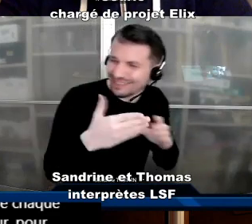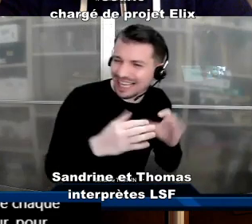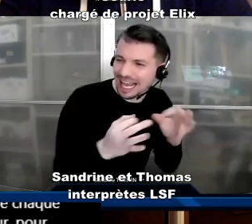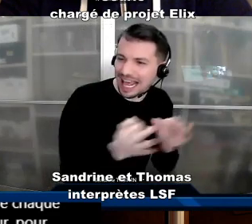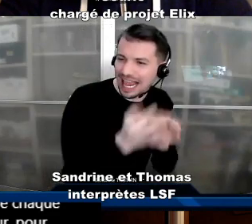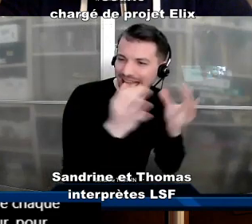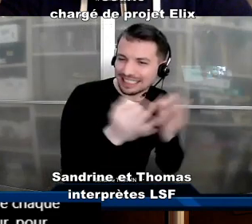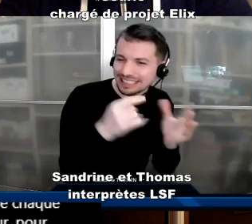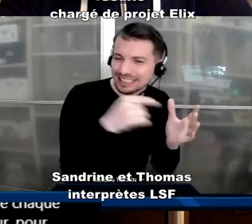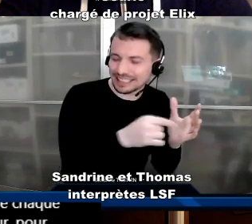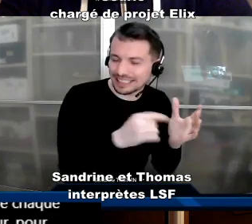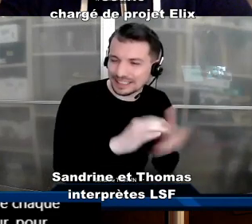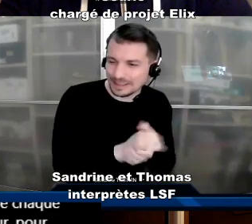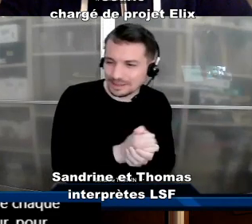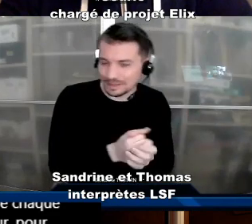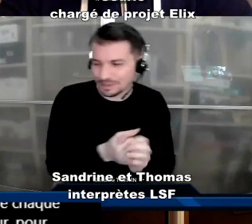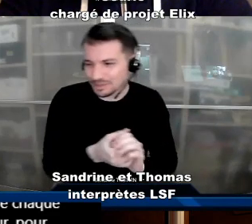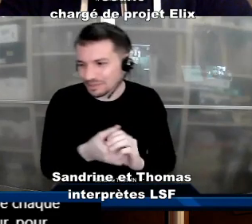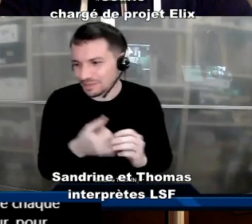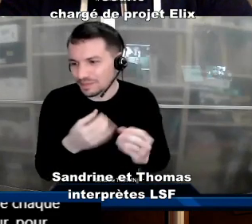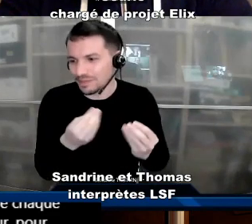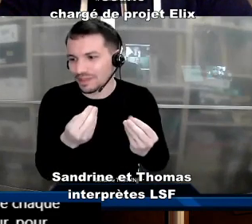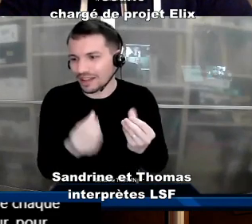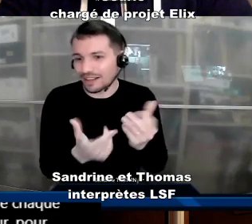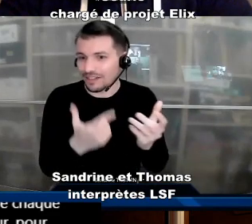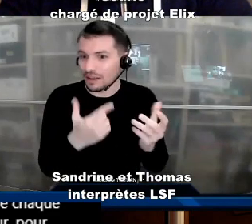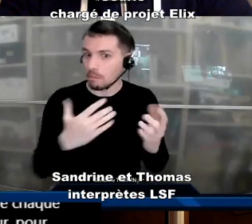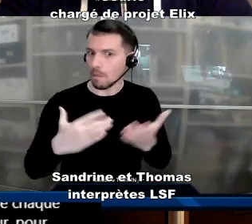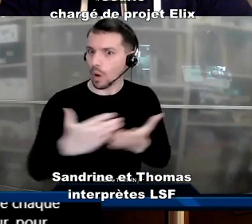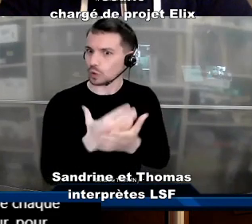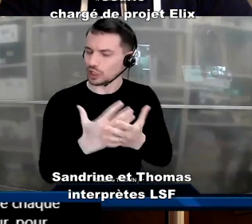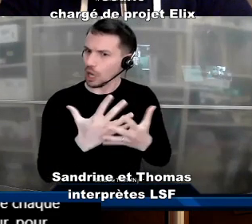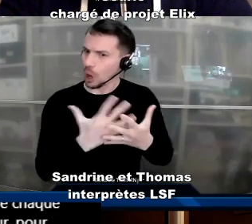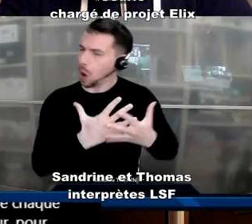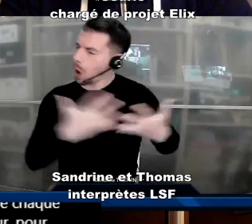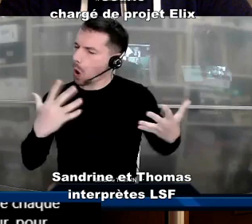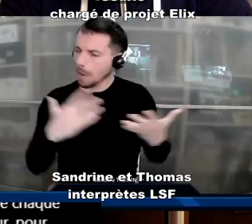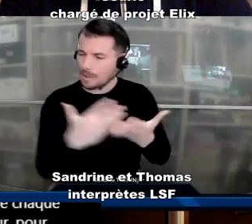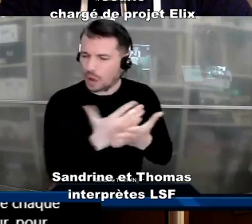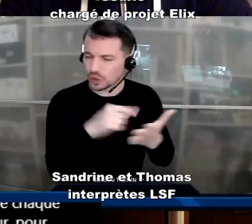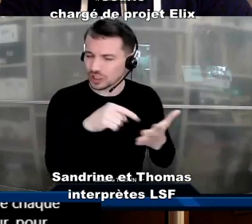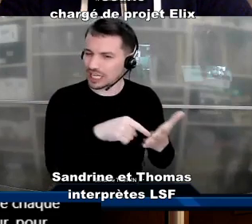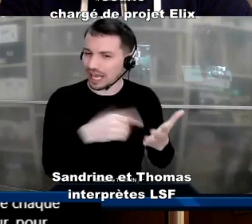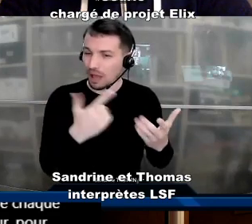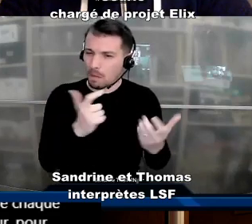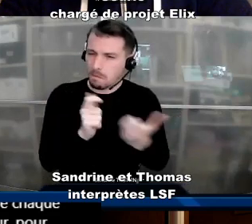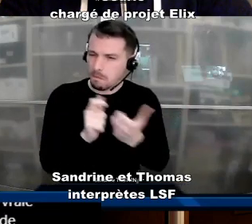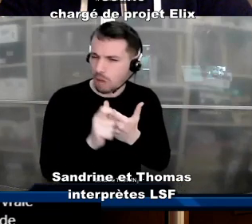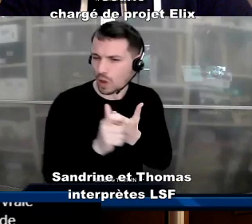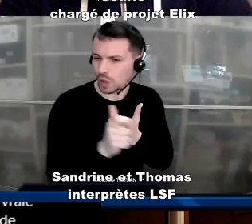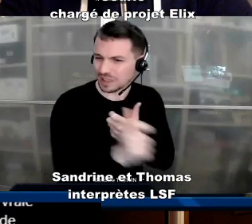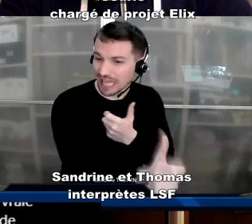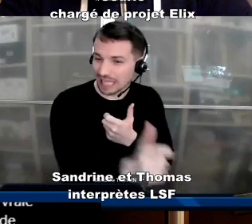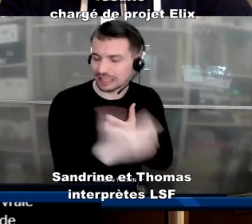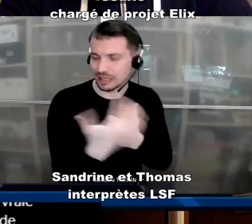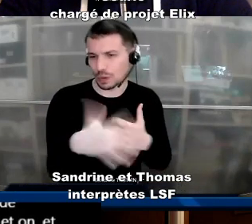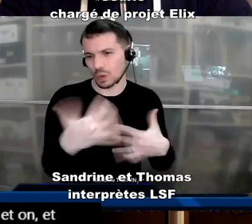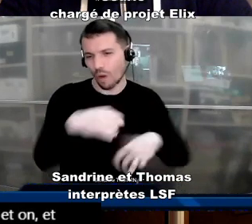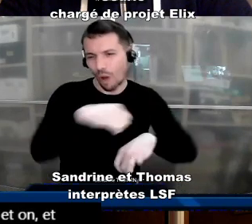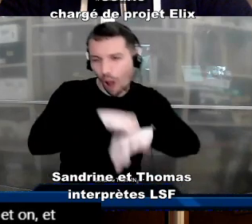techniquement, c'est très ambitieux. Au niveau des process, il faut vraiment organiser les choses. Enfin, comme on le disait tout à l'heure,